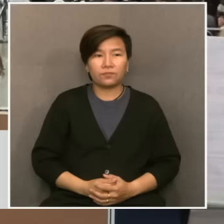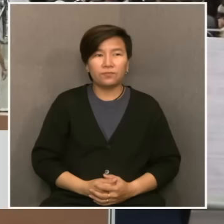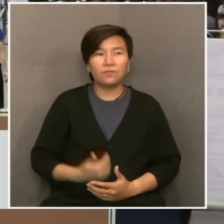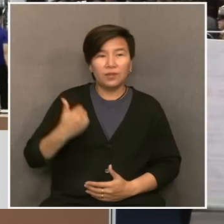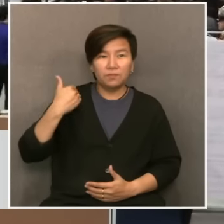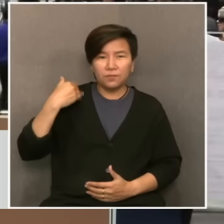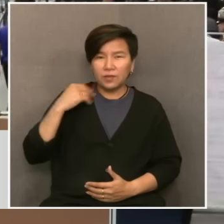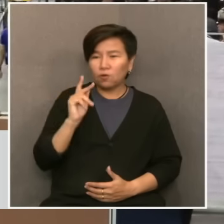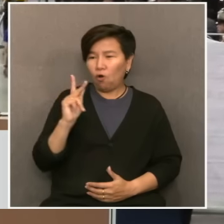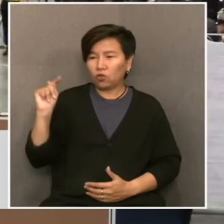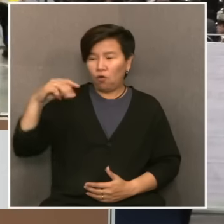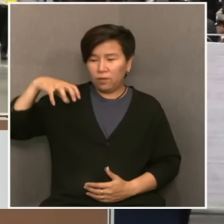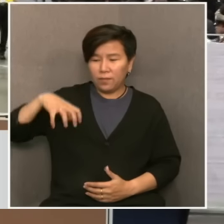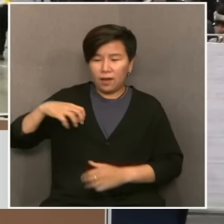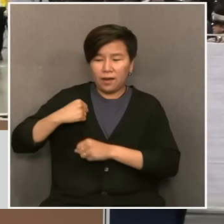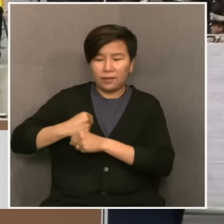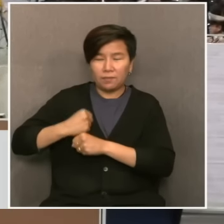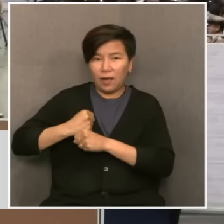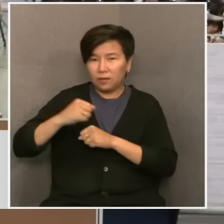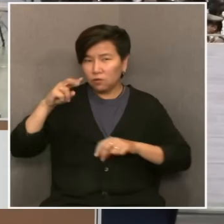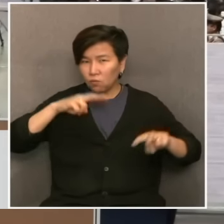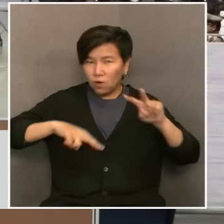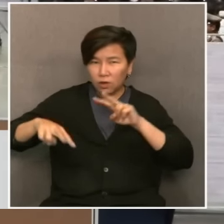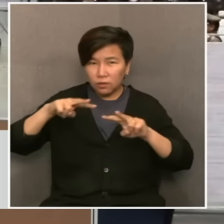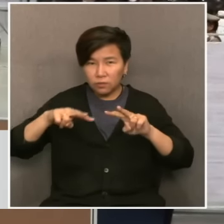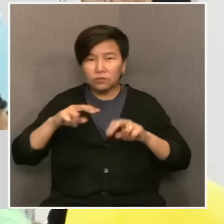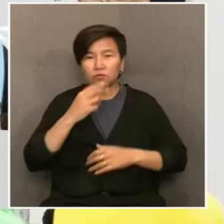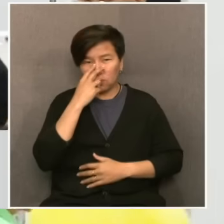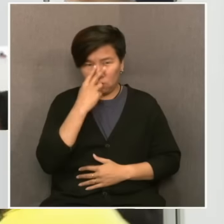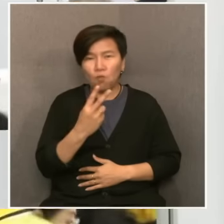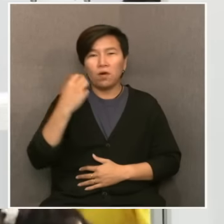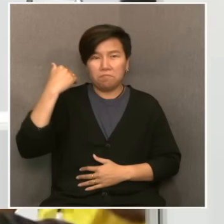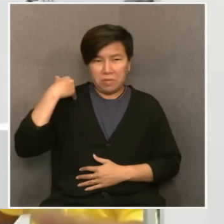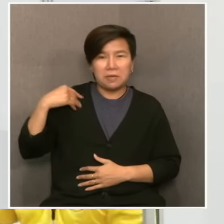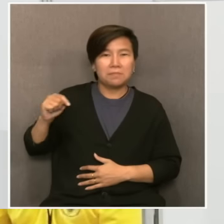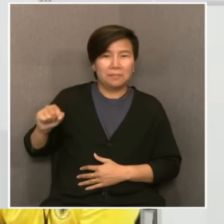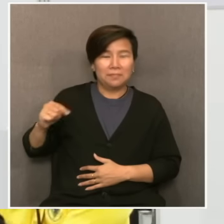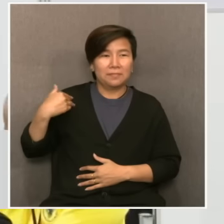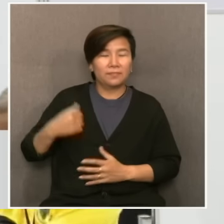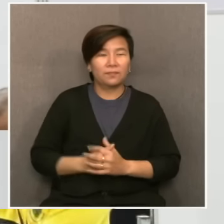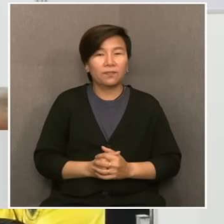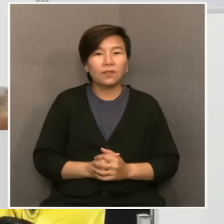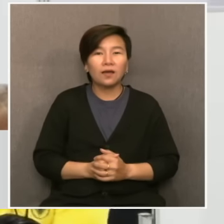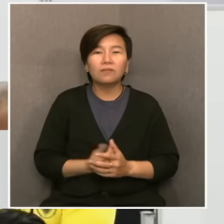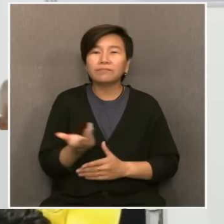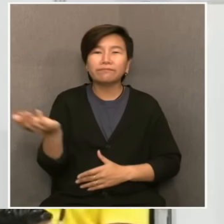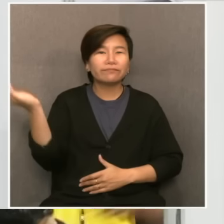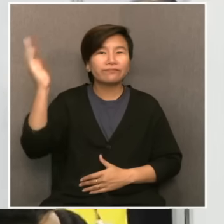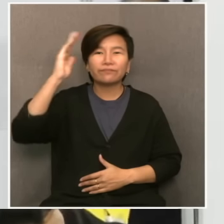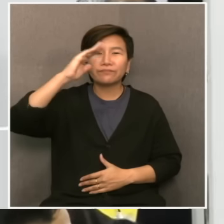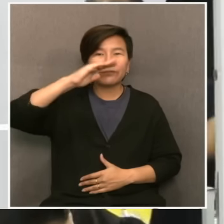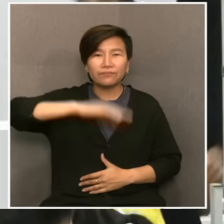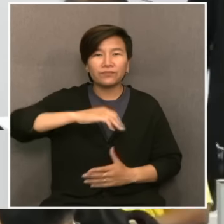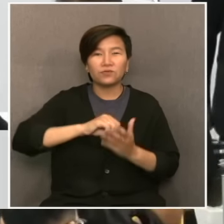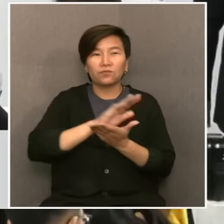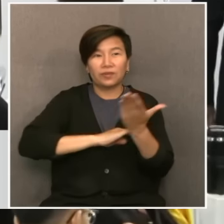สำนักงานกกต.เพื่อติดตามบรรยากาศการเลือกสว.อีกด้วยตลอดการเลือกสมาชิกวุฒิสภาในระดับ